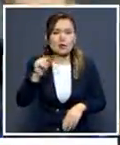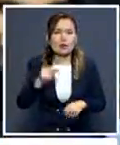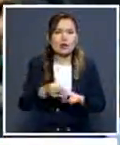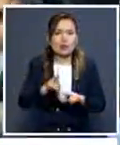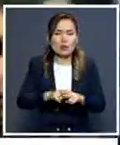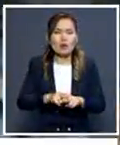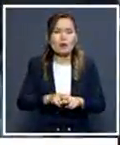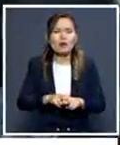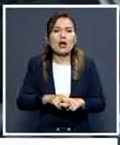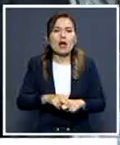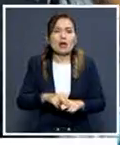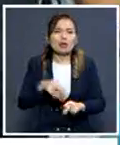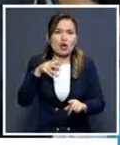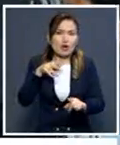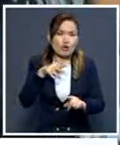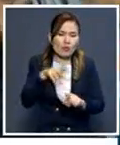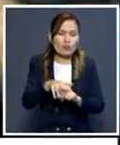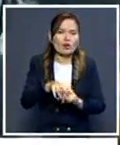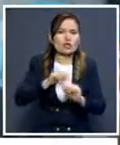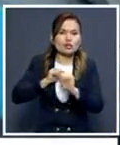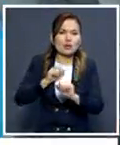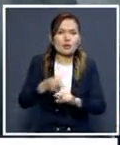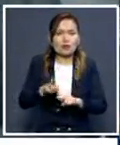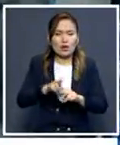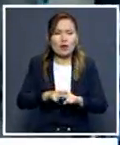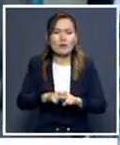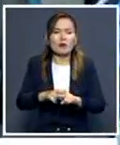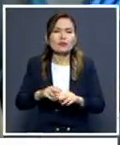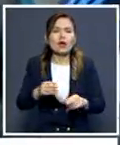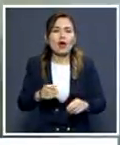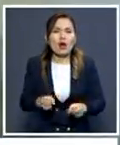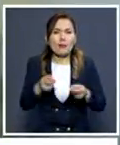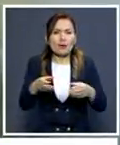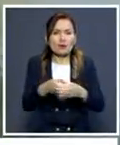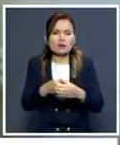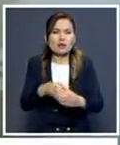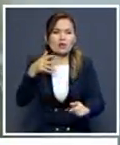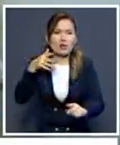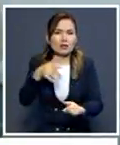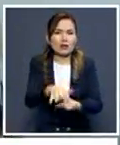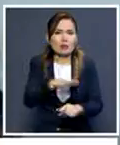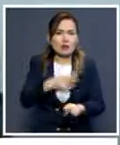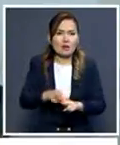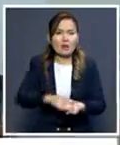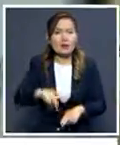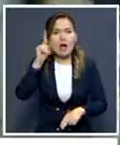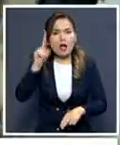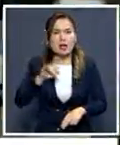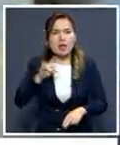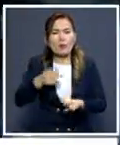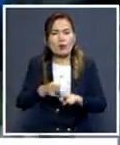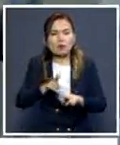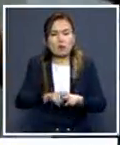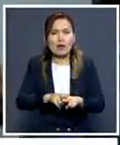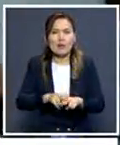дүйсенбіге қараған түні қорқау шабуыл ұйымдастырып, көлікпен кетіп бара жатқан хамастықтарға оқ жаудырды. Және де Израиль ұшақтары